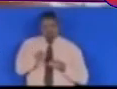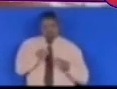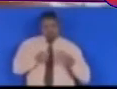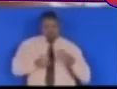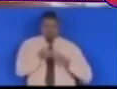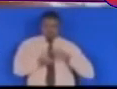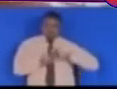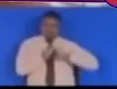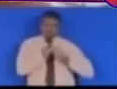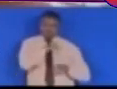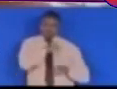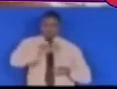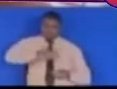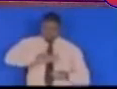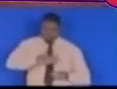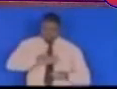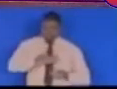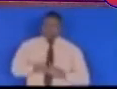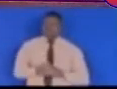Asante.